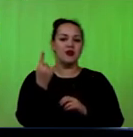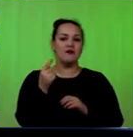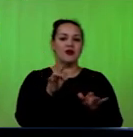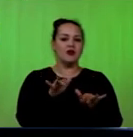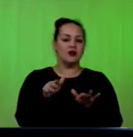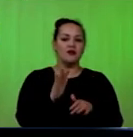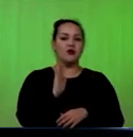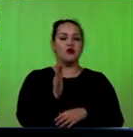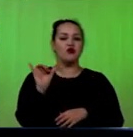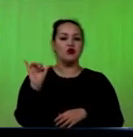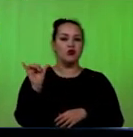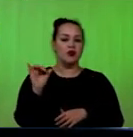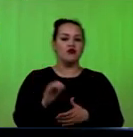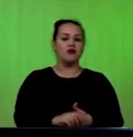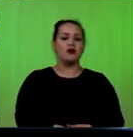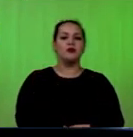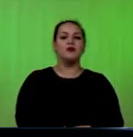будет умножения